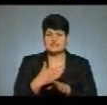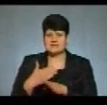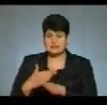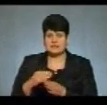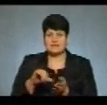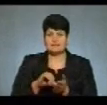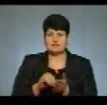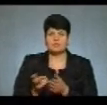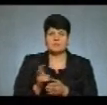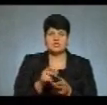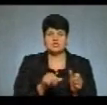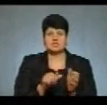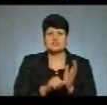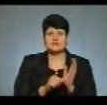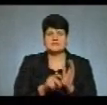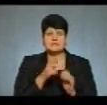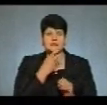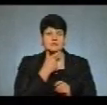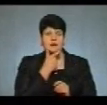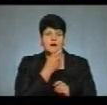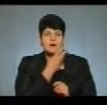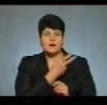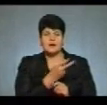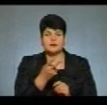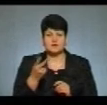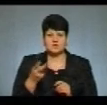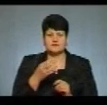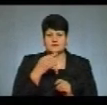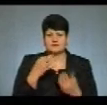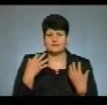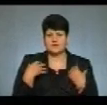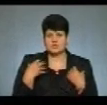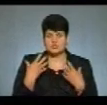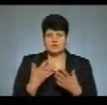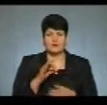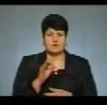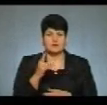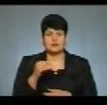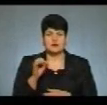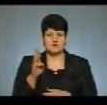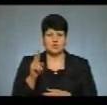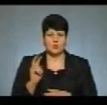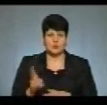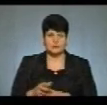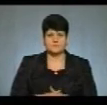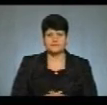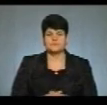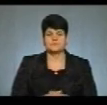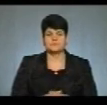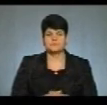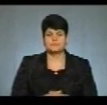прийшли 60 глядачів, повідомила заступник начальника відділу інформації Державного архіву області Ольга Дешлюк. Детальніше у сюжеті.